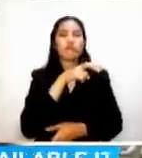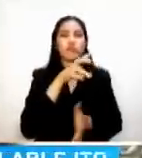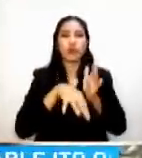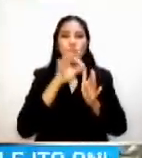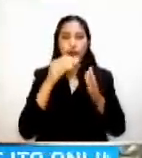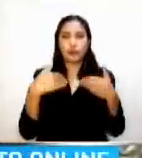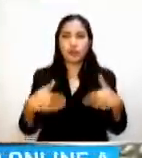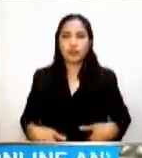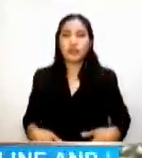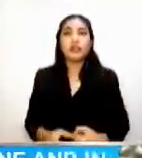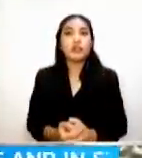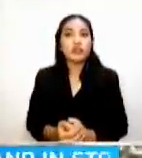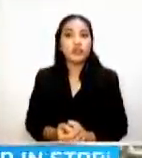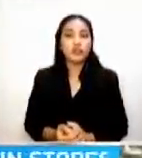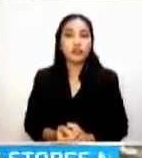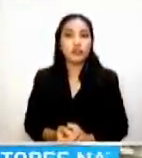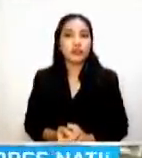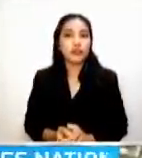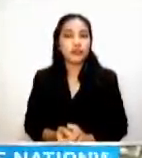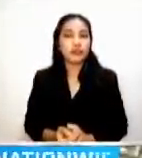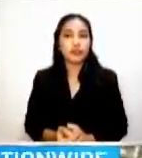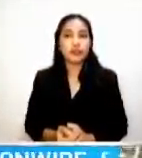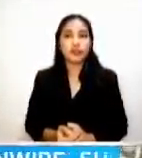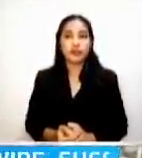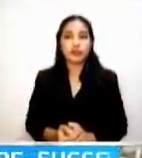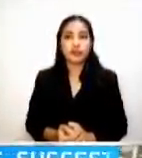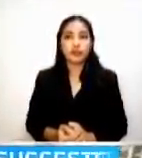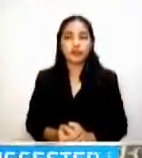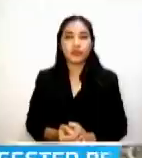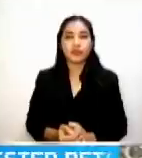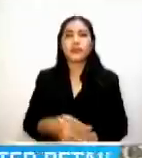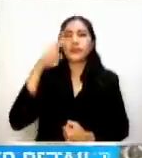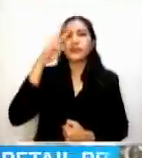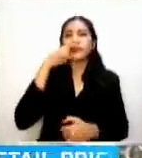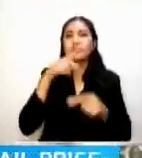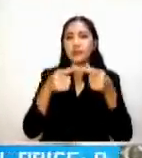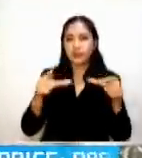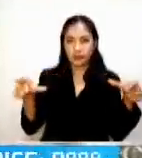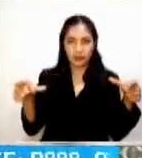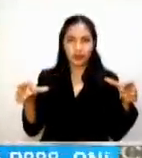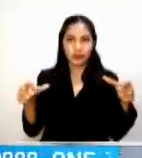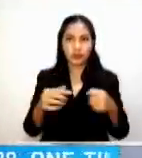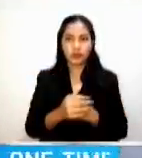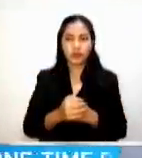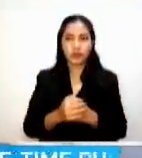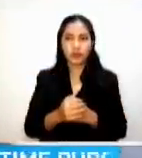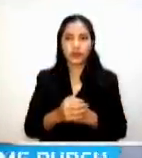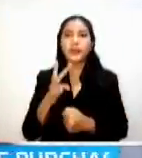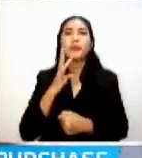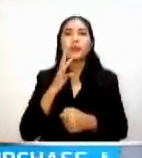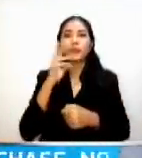Bali, ang isa kababae, gingguntingan pa sa ulo. Ginrub-rub pa ng buhok. Abot siling may kaakig ang nagpatay.